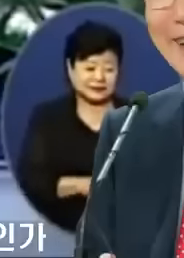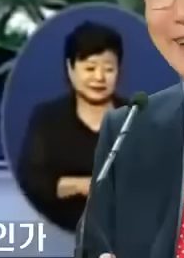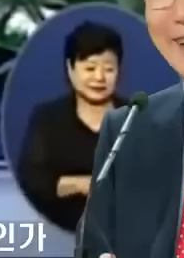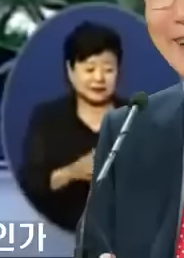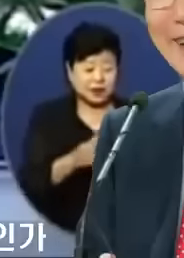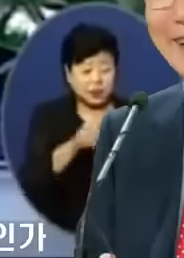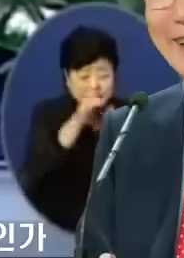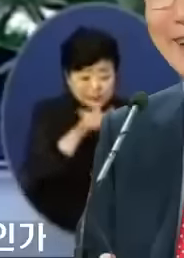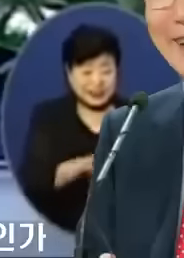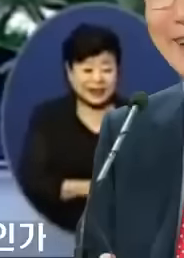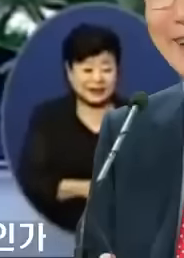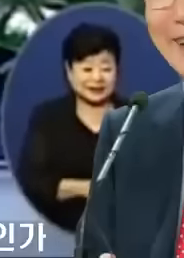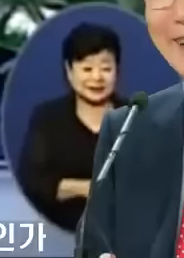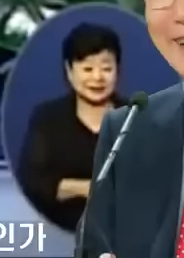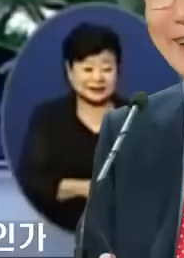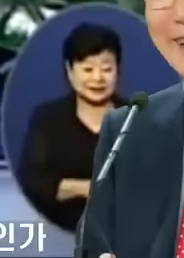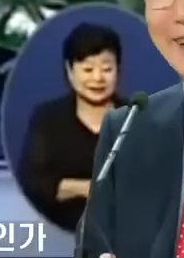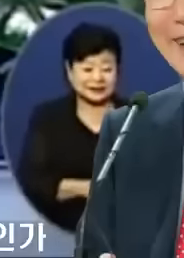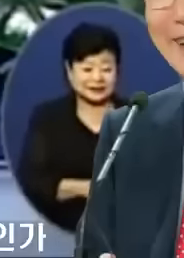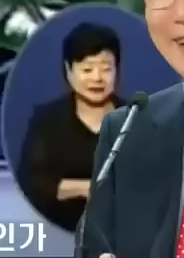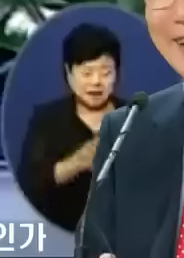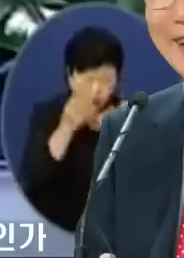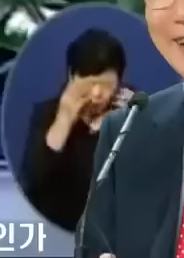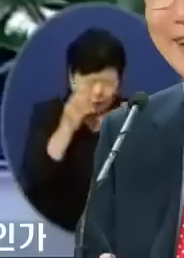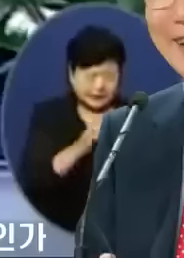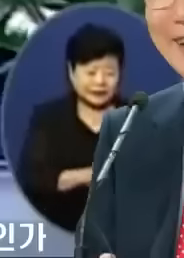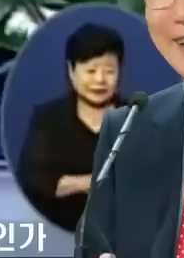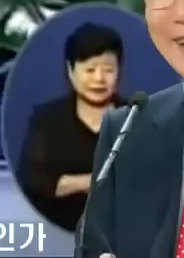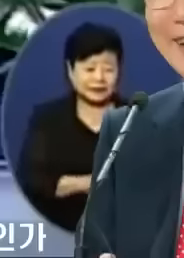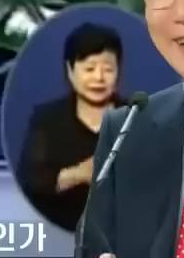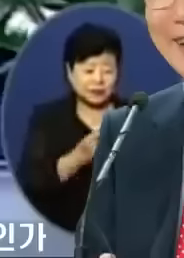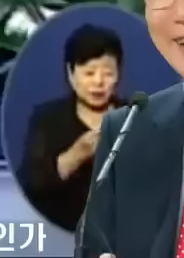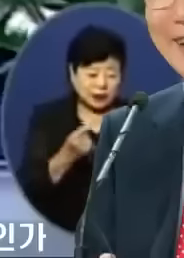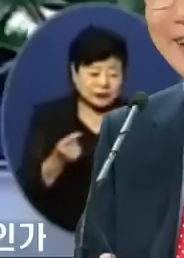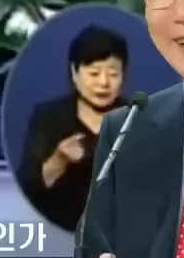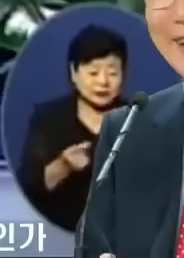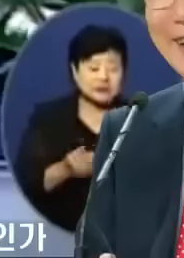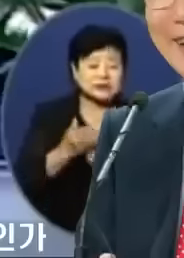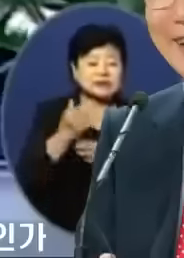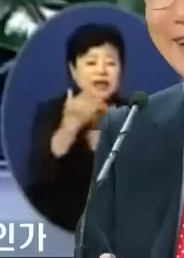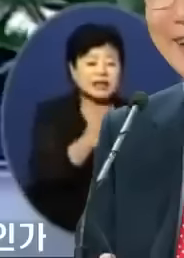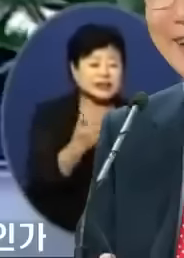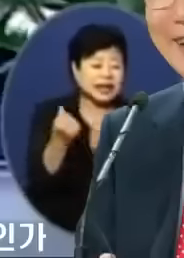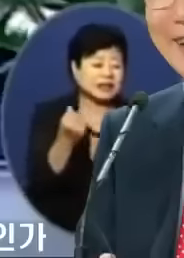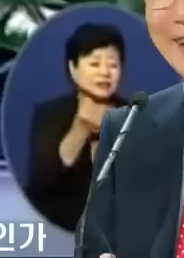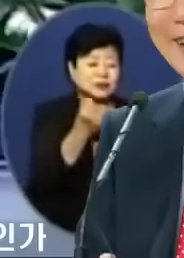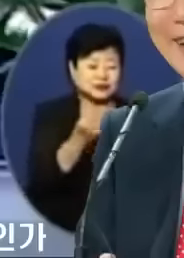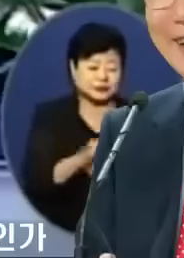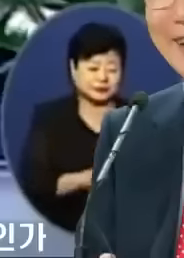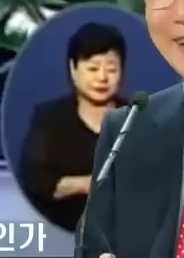겪었을 것입니다. 그 고난이 동등 혹은 그 이상의 은혜를 가지고